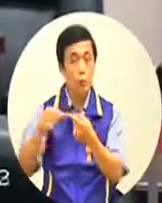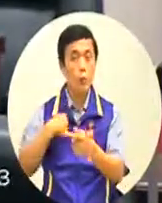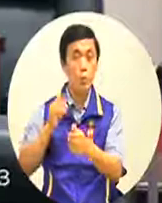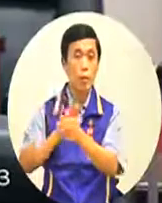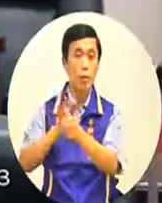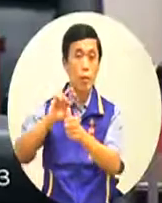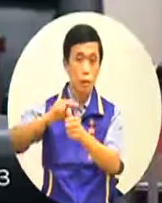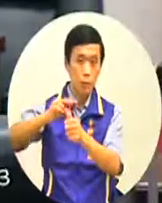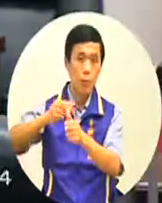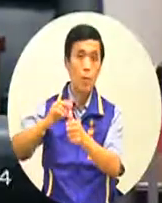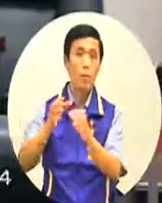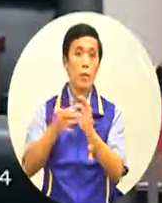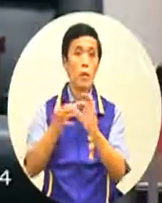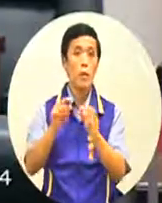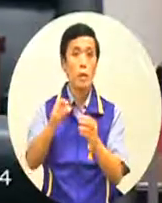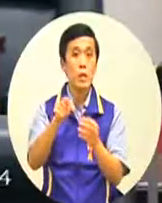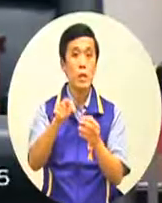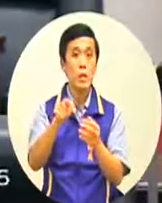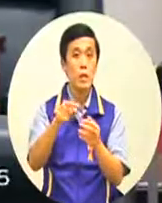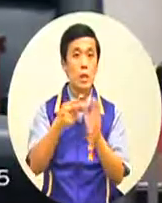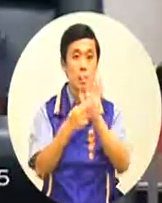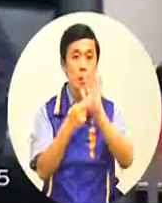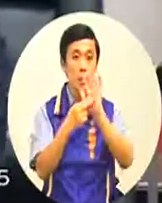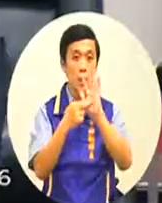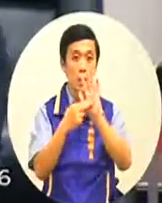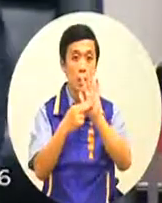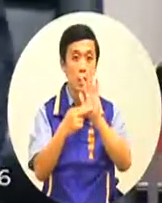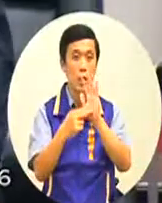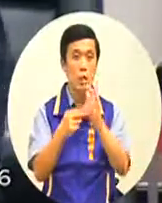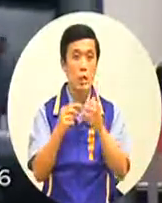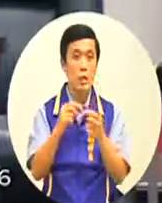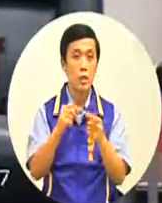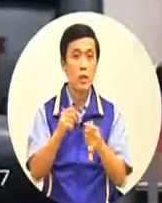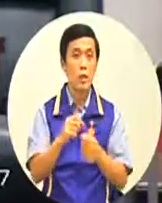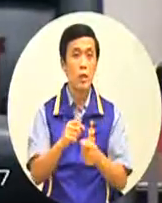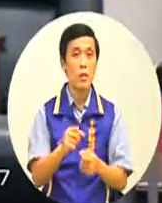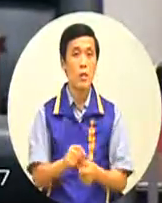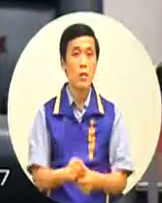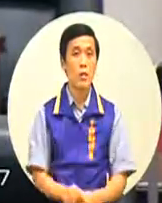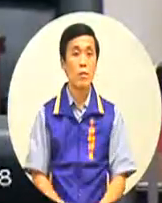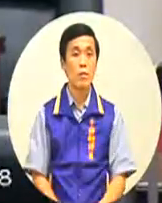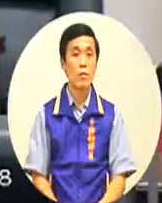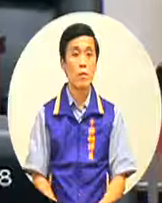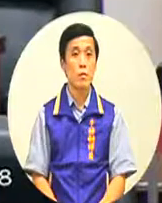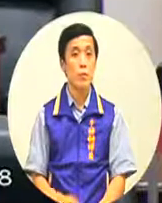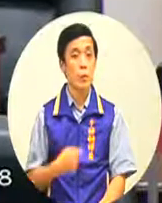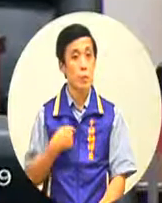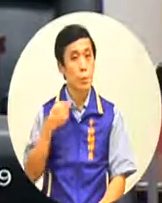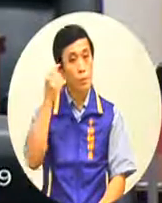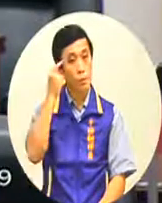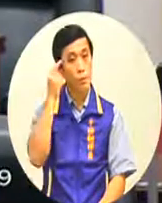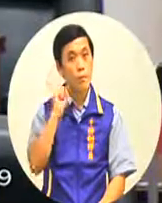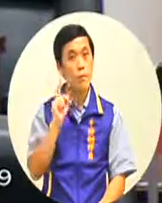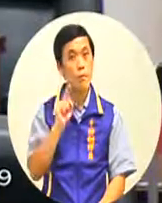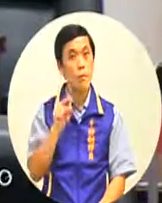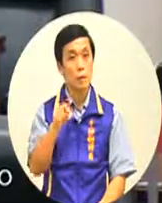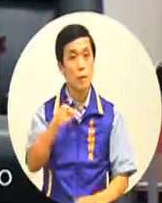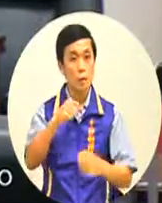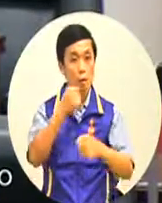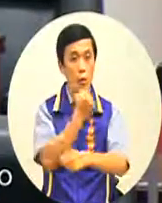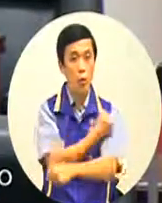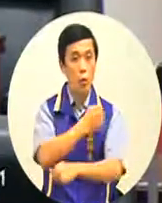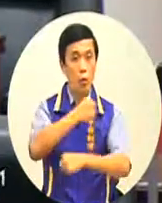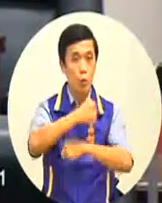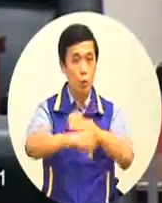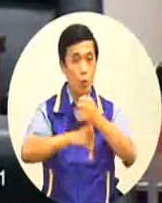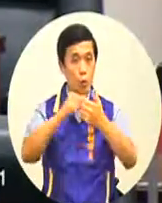紧。伊拄啊愈陈述愈吃力啦。啊，我爱想讲吼、哦，恁吼、哦、劳动条件科吼、哦。